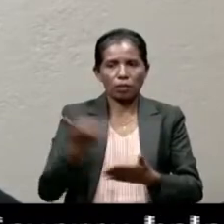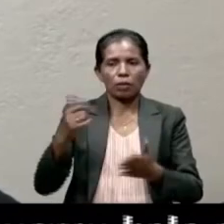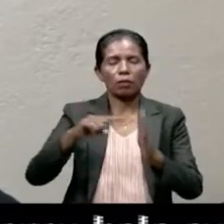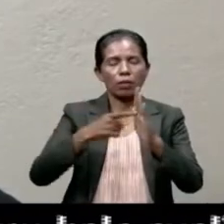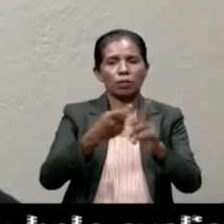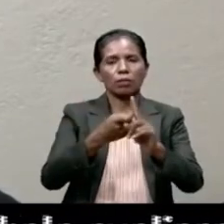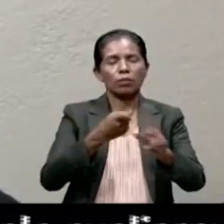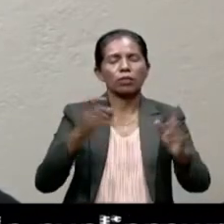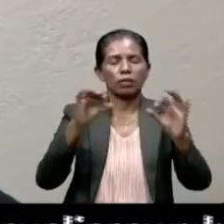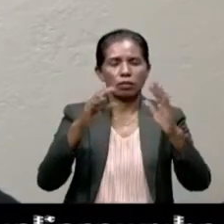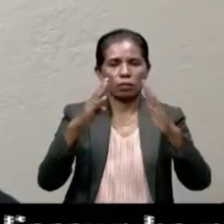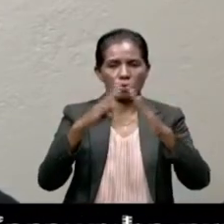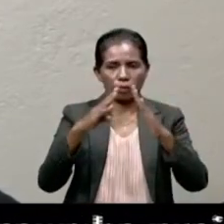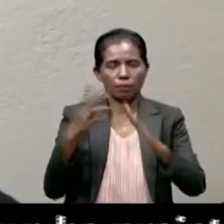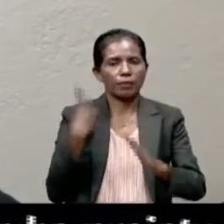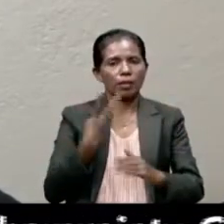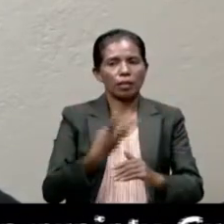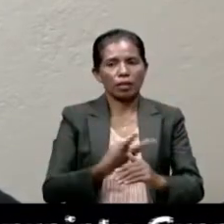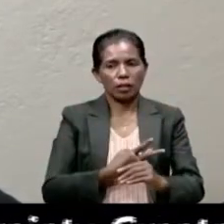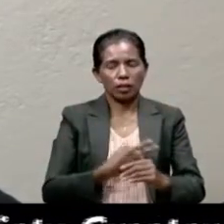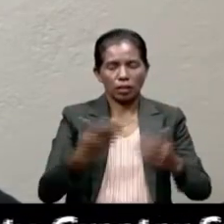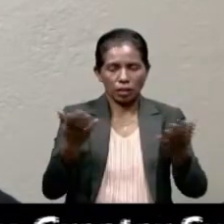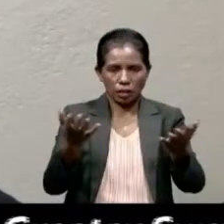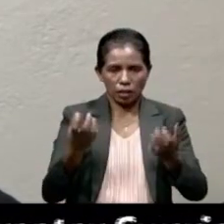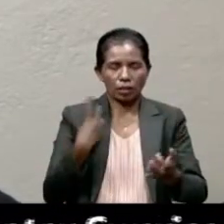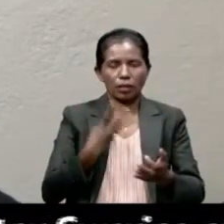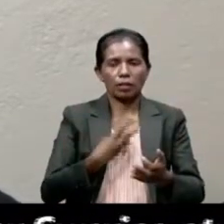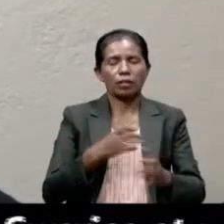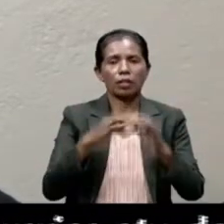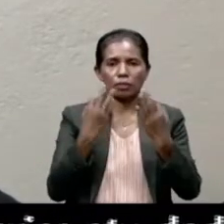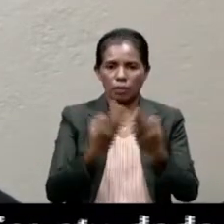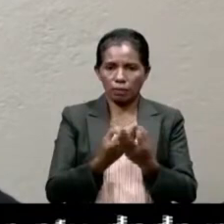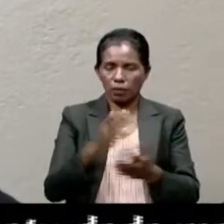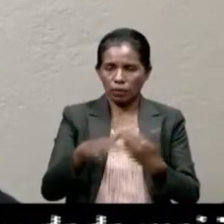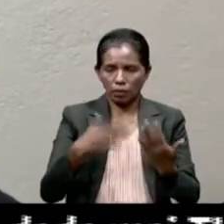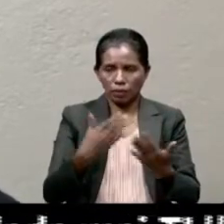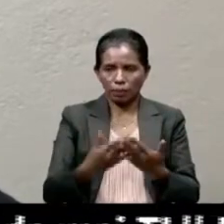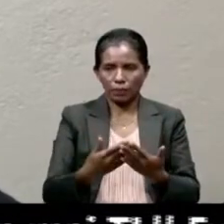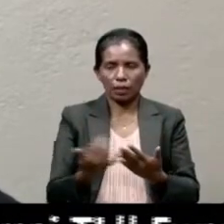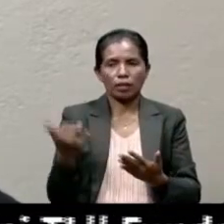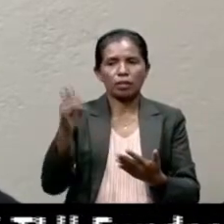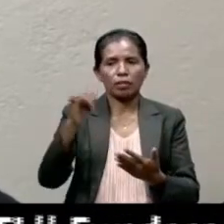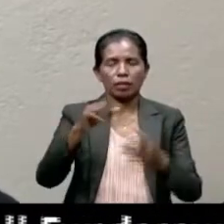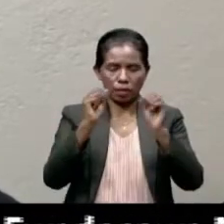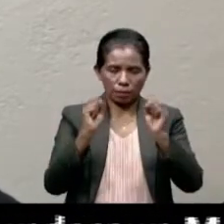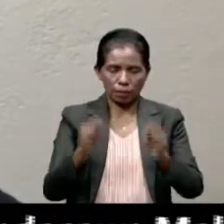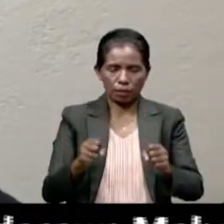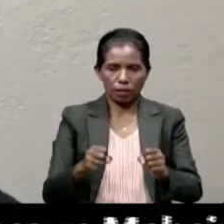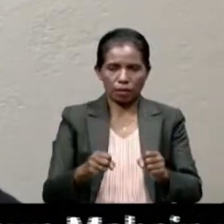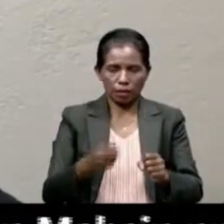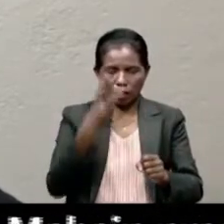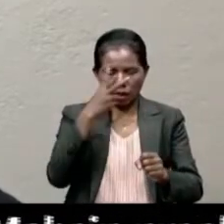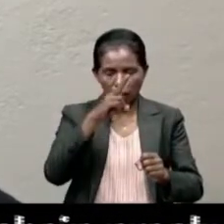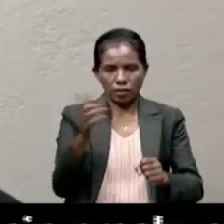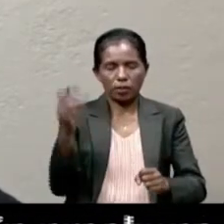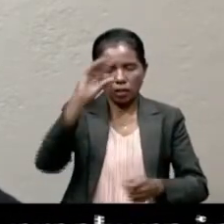lara antau ita incentiva ita nia família sira atu sira bele acompanha sira ni